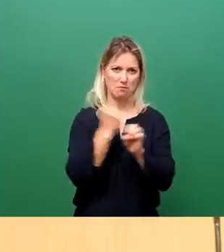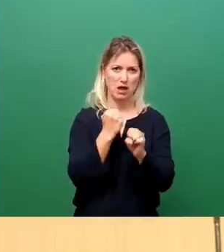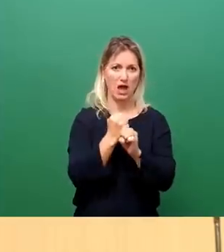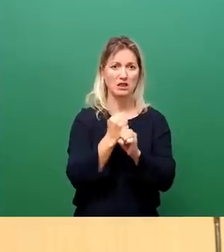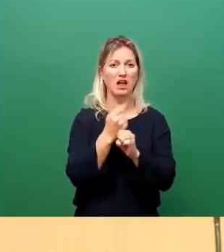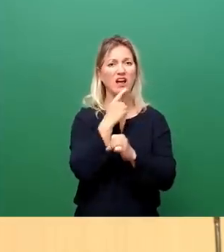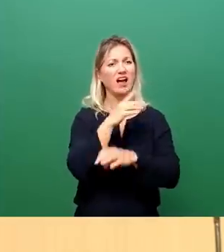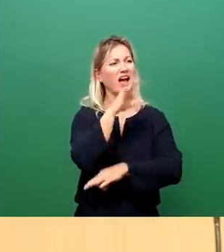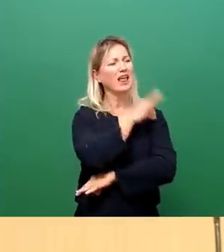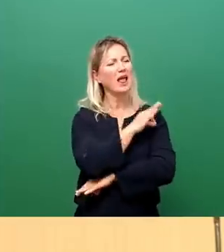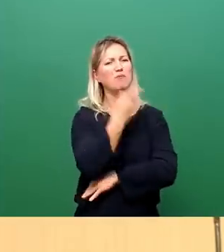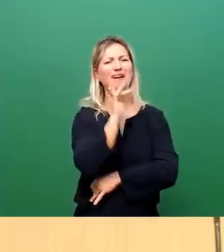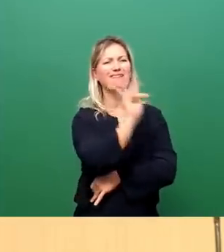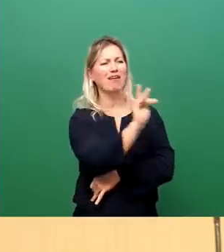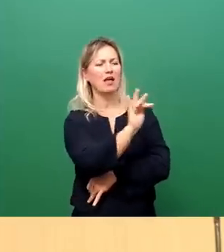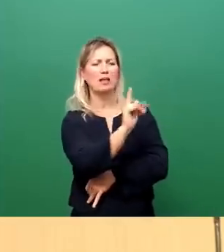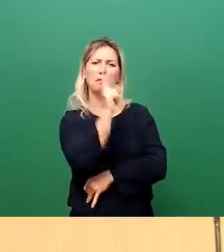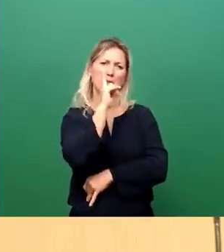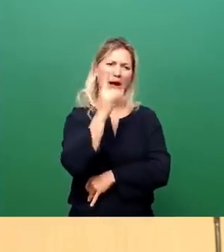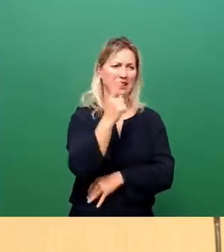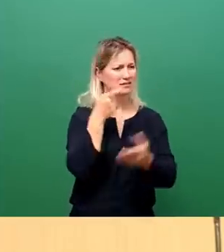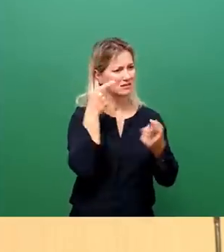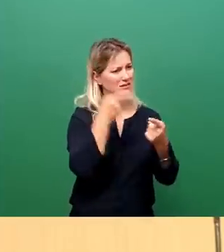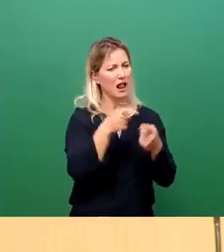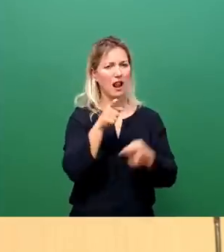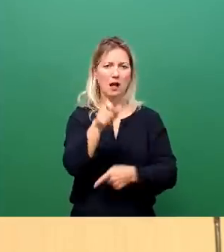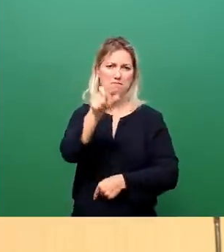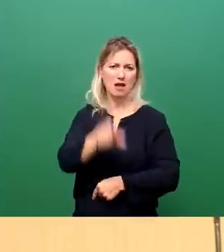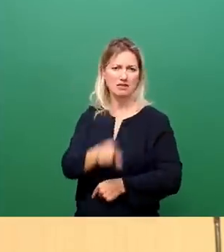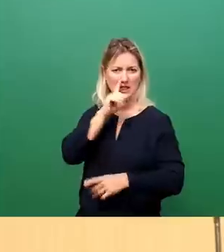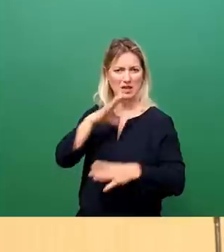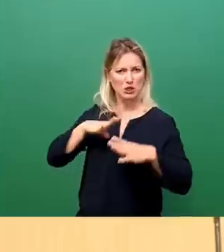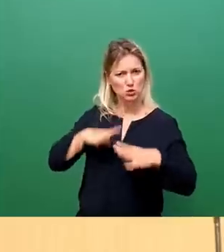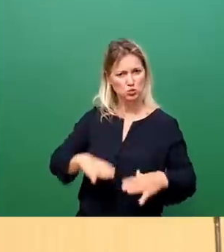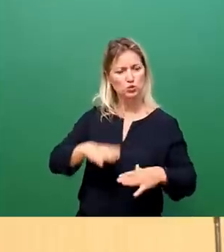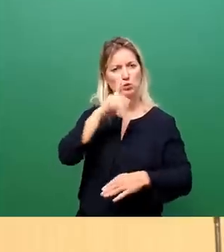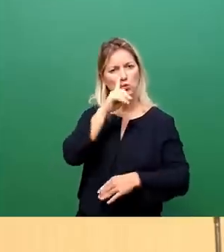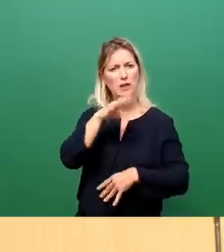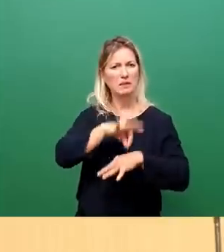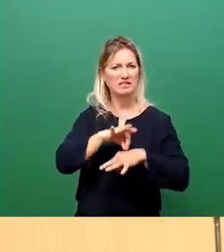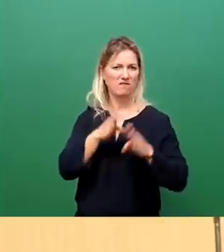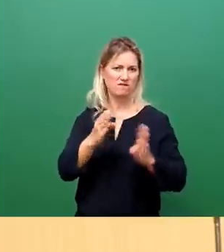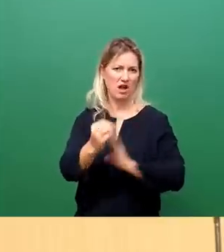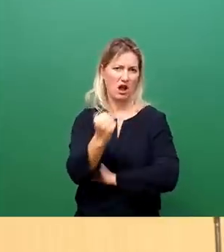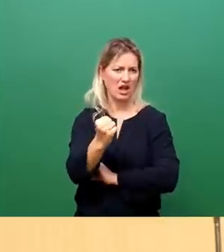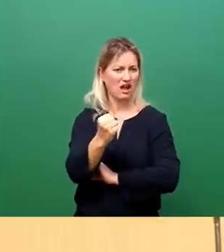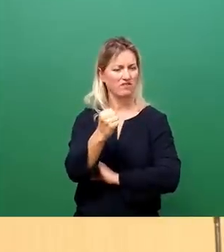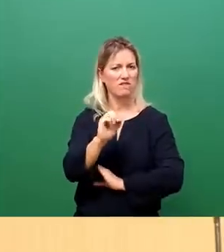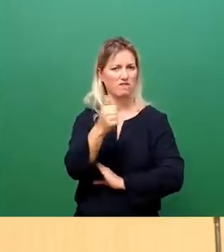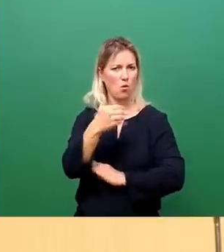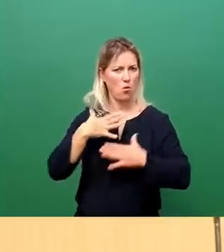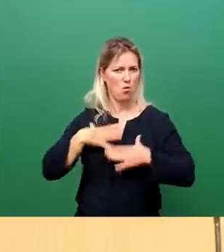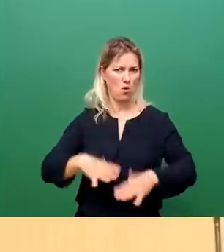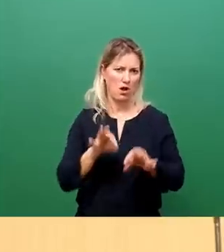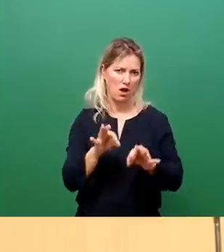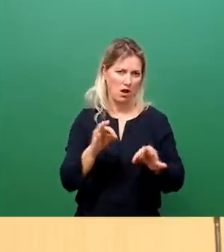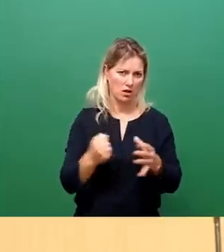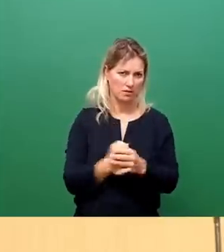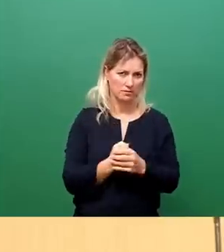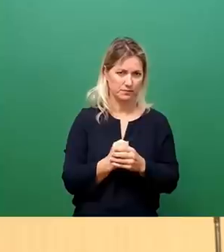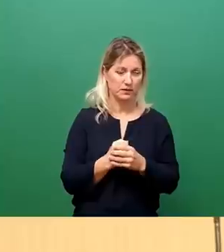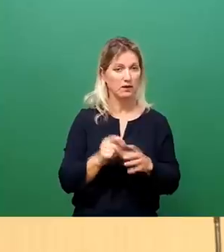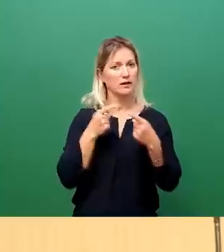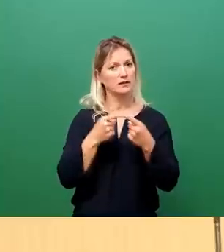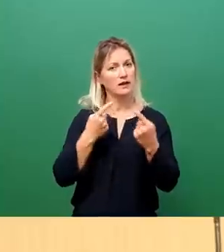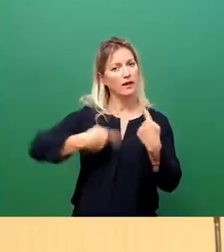sondern um die Gesundheit von Patienten und medizinischen Fachkräften. Letztlich geht es darum, in welcher Weise wir Dresdner